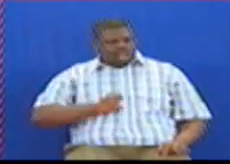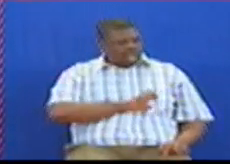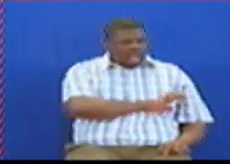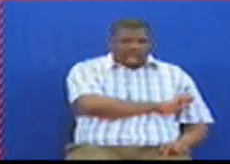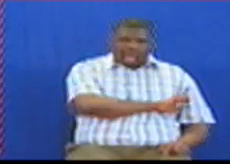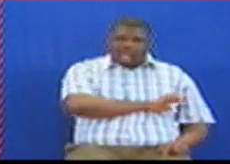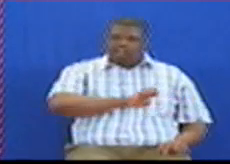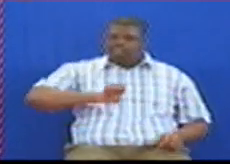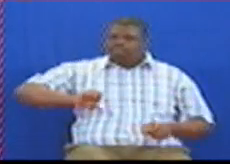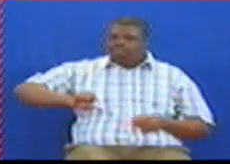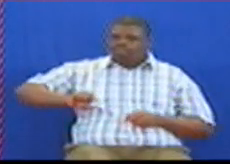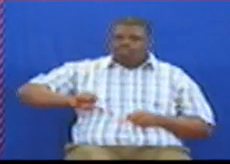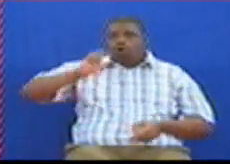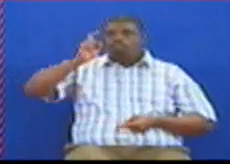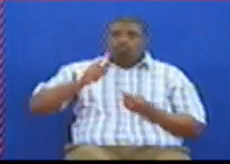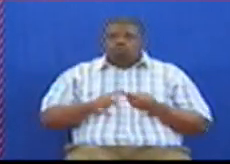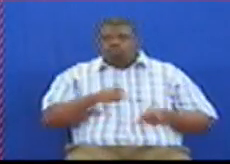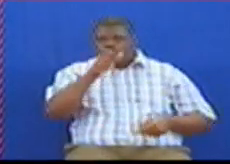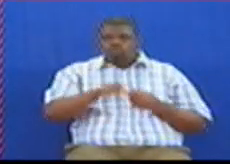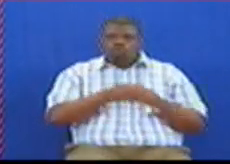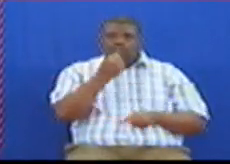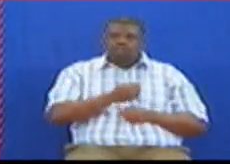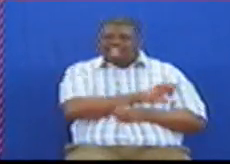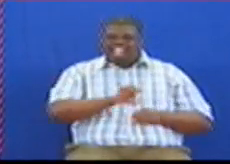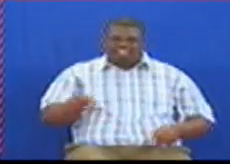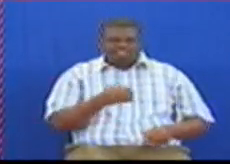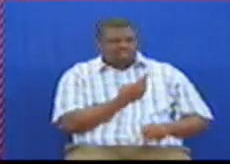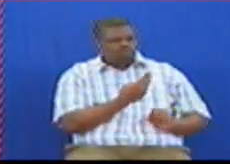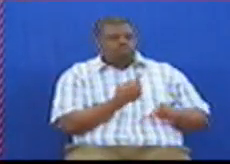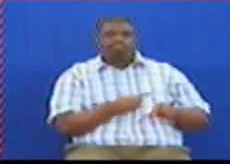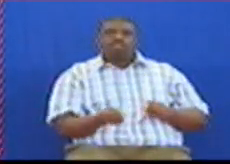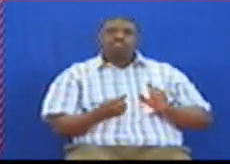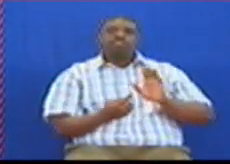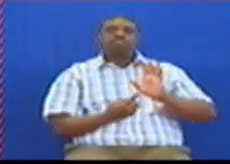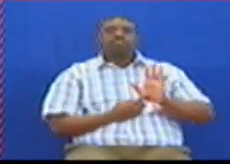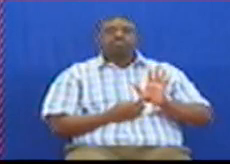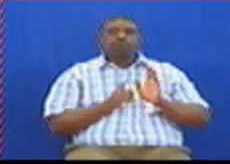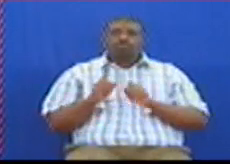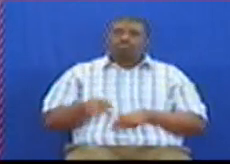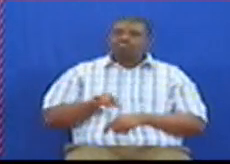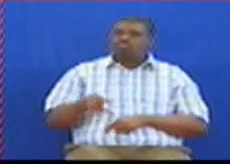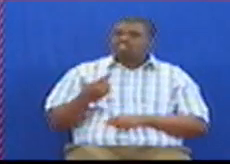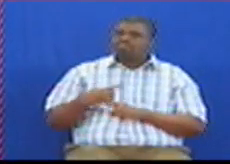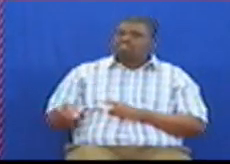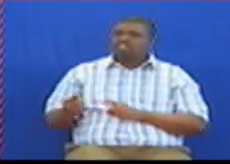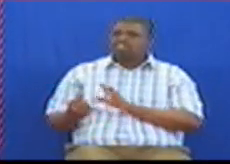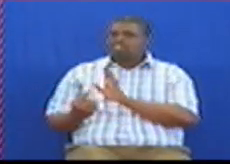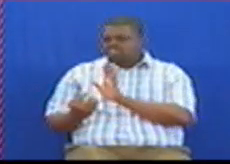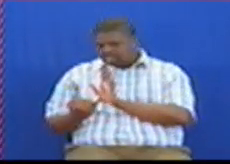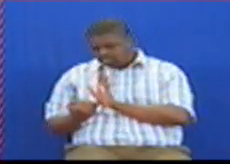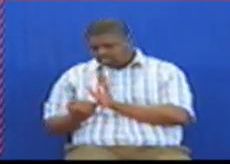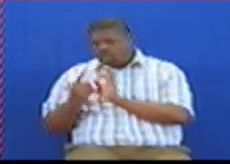tuna upungufu wa watumishi kama tunahitaji 3600 lakini tulionao ni 1900, kwa hiyo tuna upungufu wa